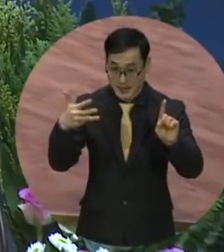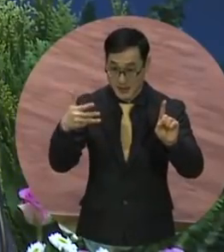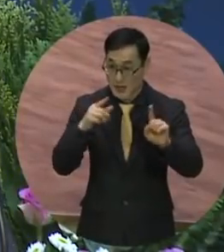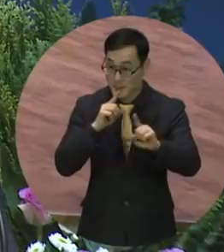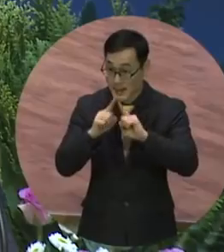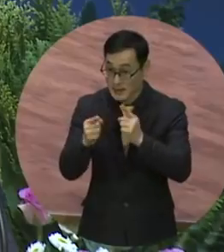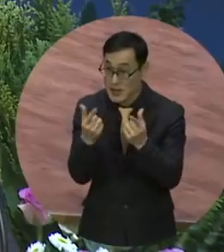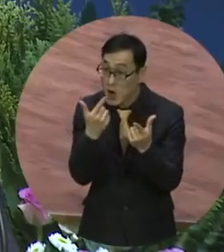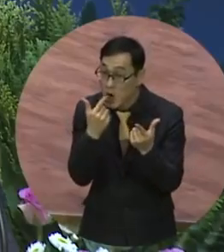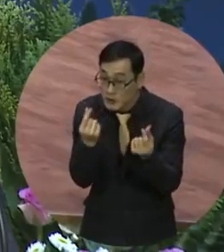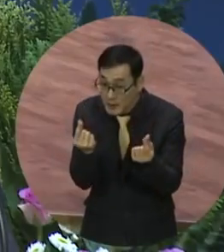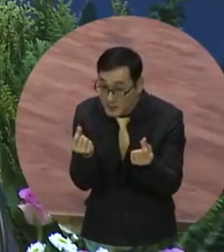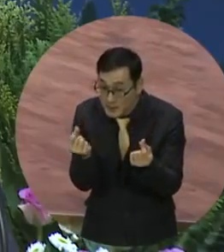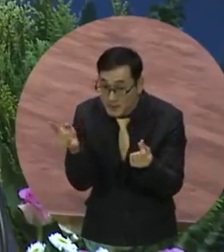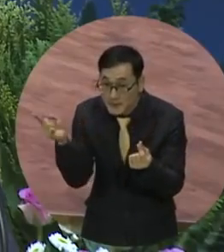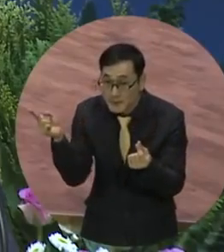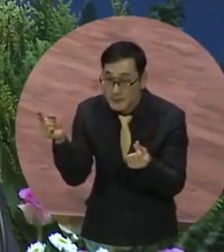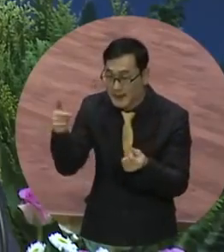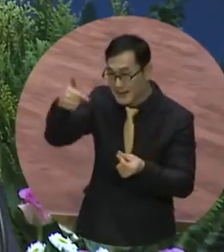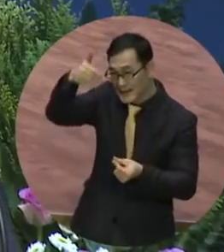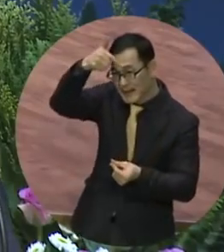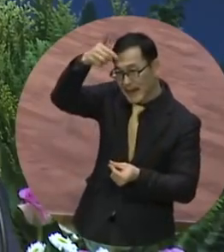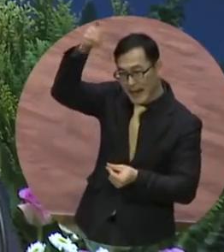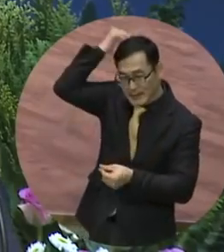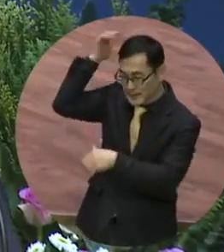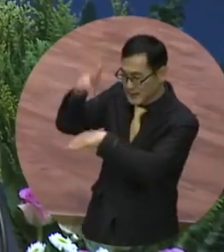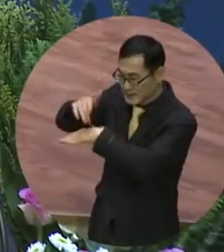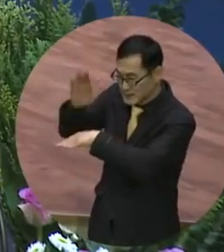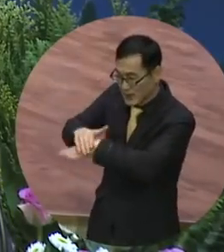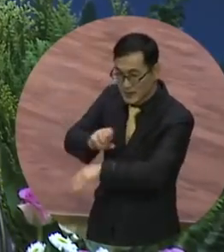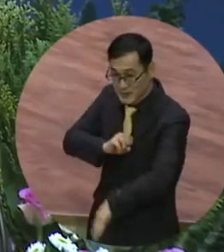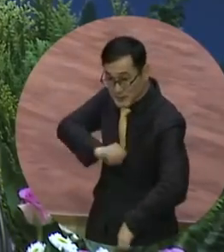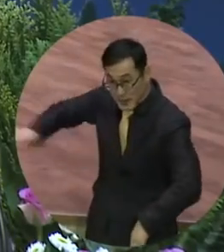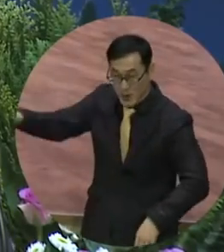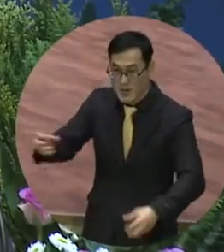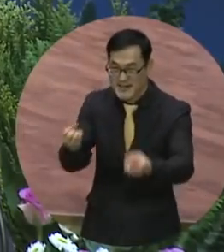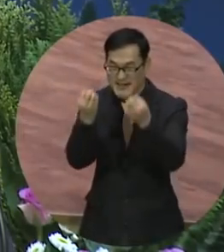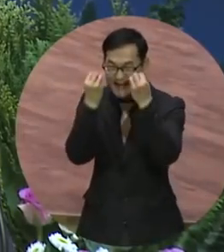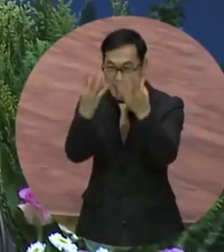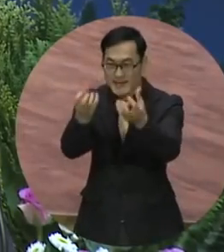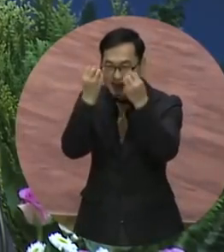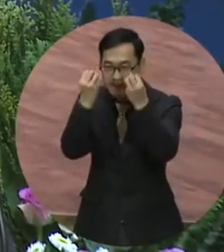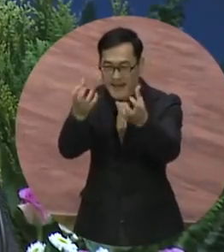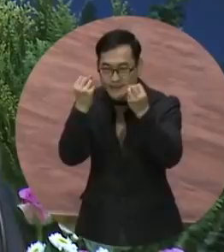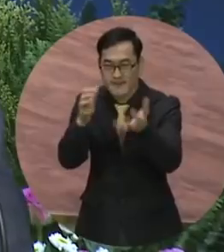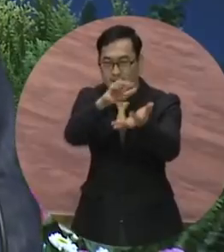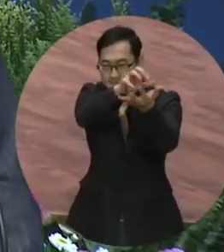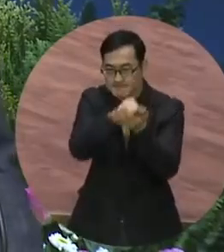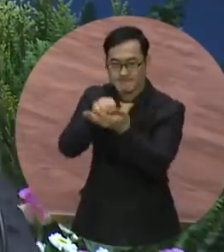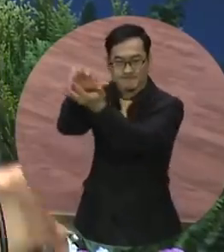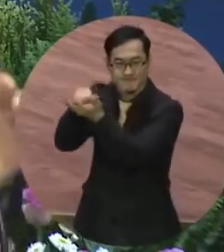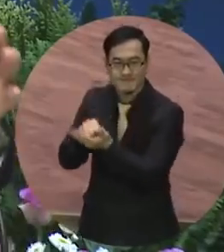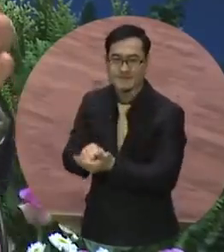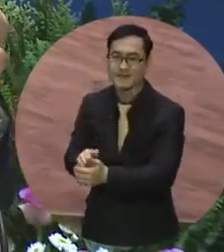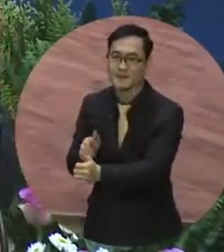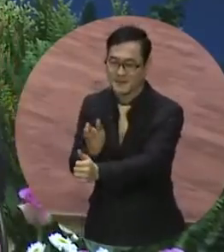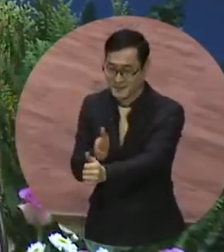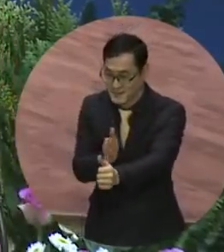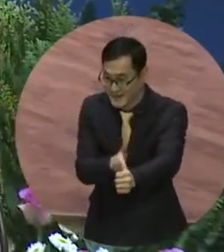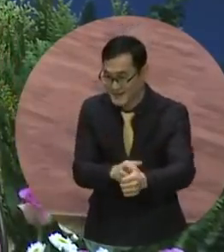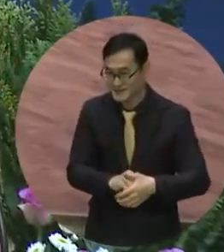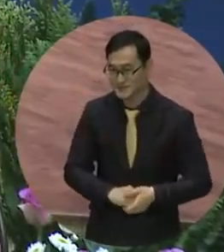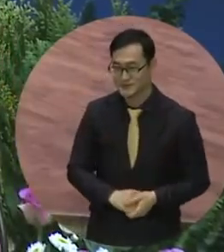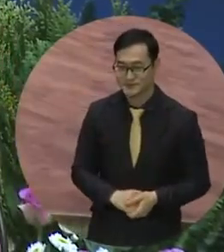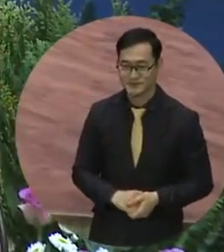놀라운 능력으로 옛틀을 완전히 깨버리고 새틀을 갖추시기 바랍니다. 자, 우리 교회에서